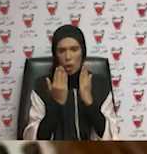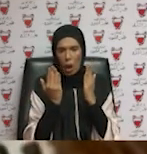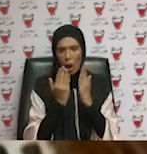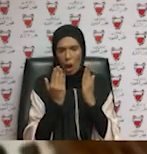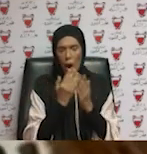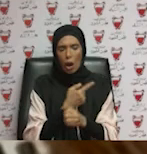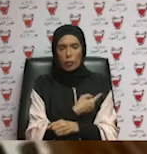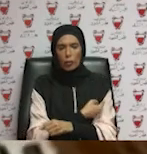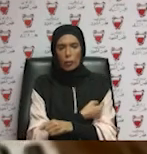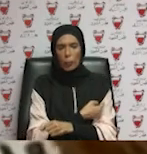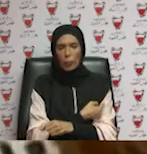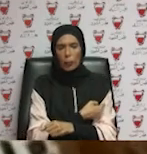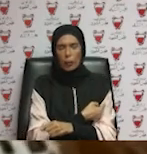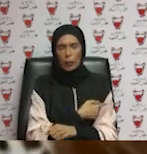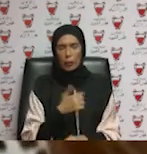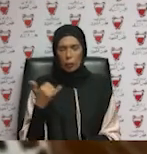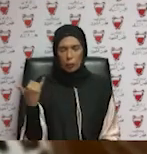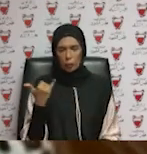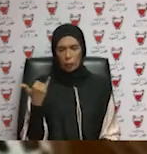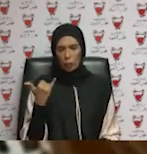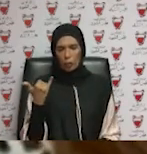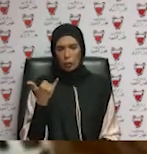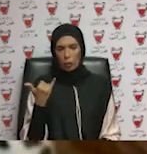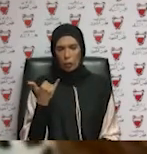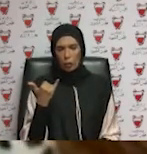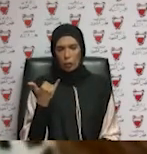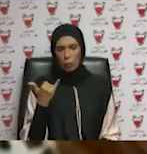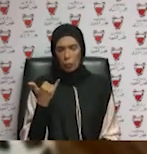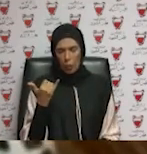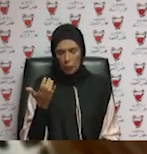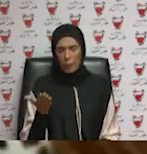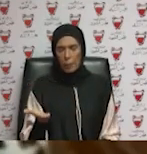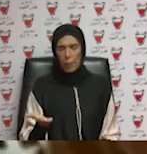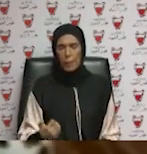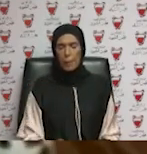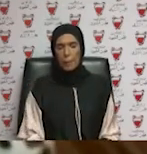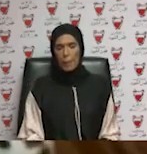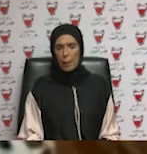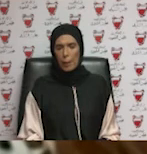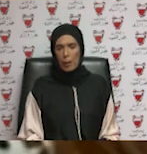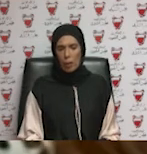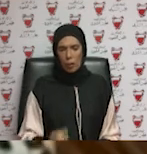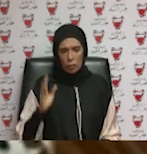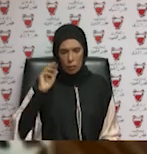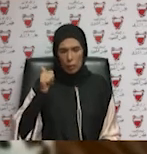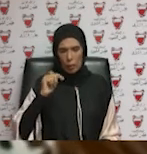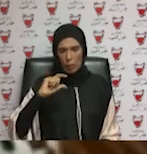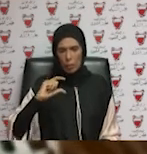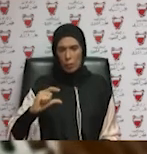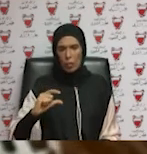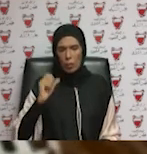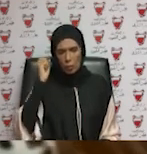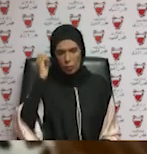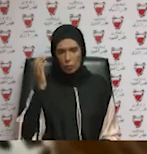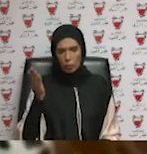هيئة أتصور إنه من الضروري إن نخلقه. طبعا أشكر الدكتور أحمد سالم العريب على هذا